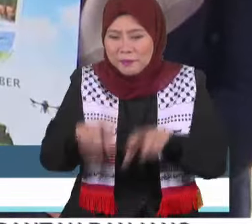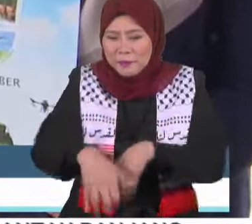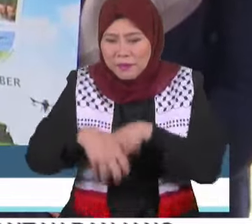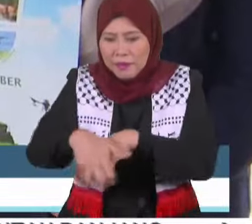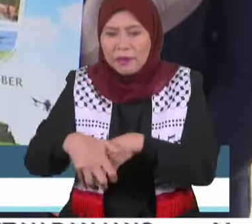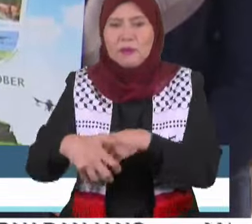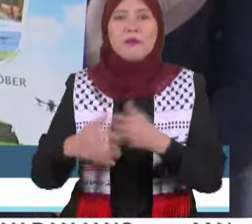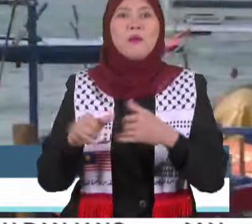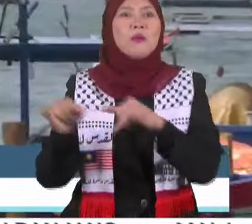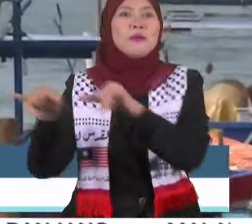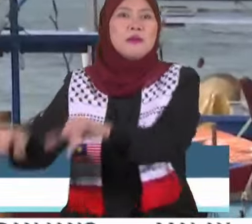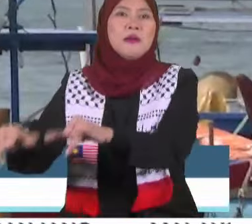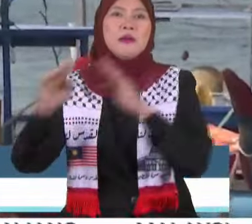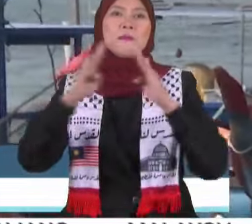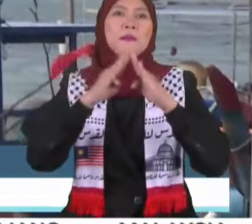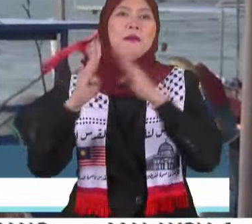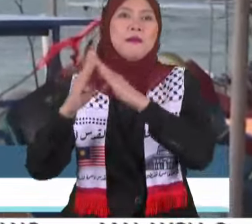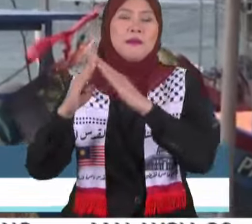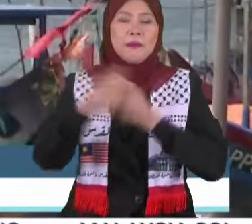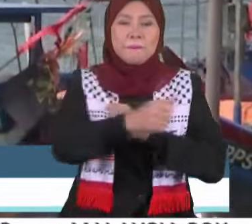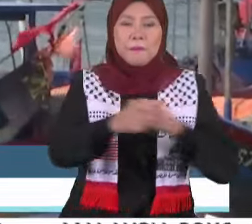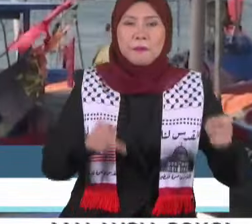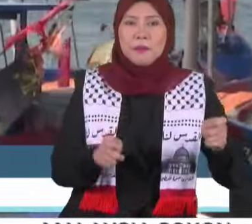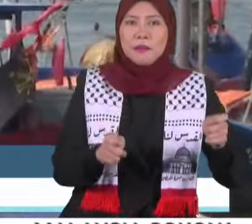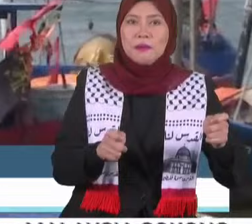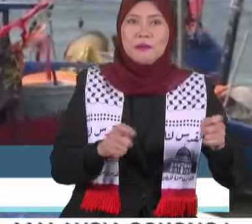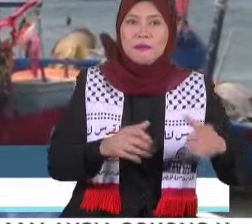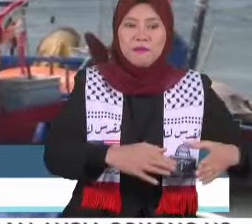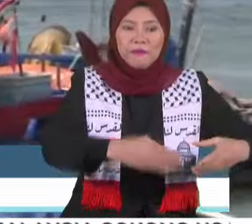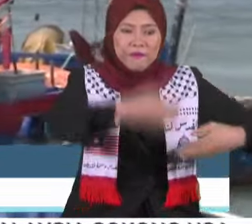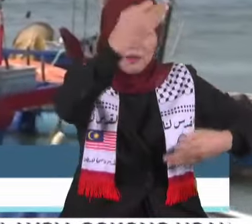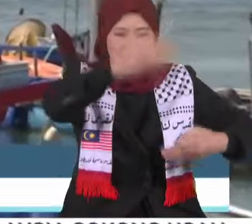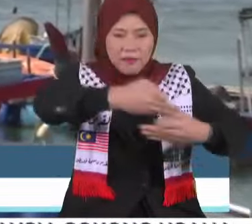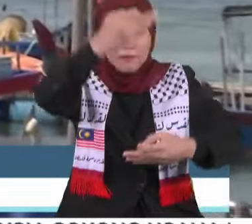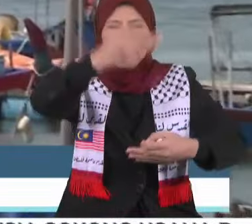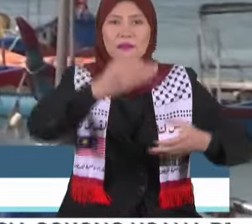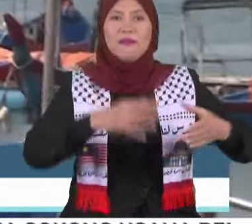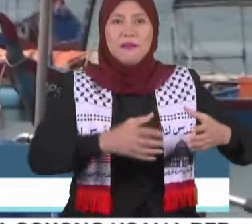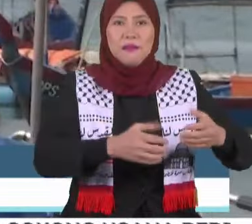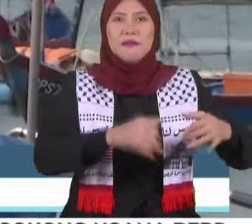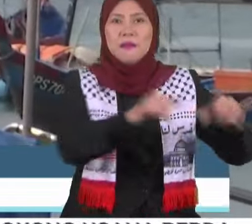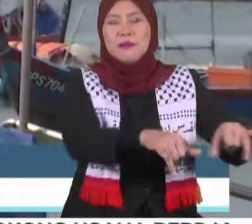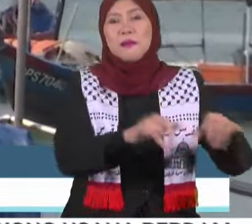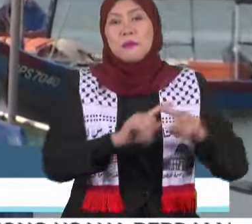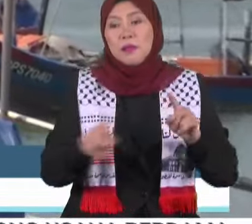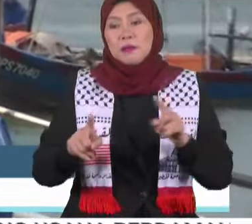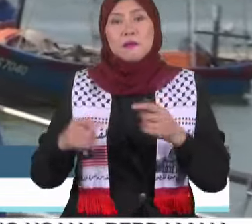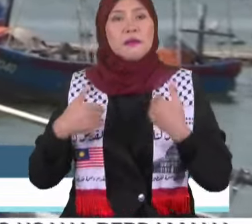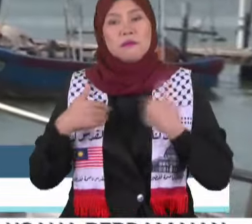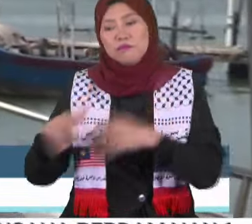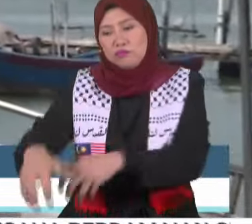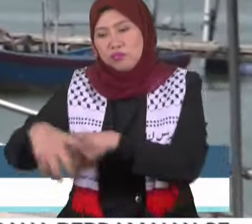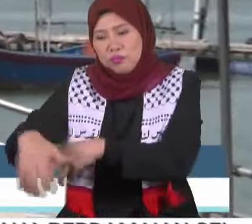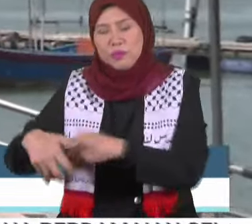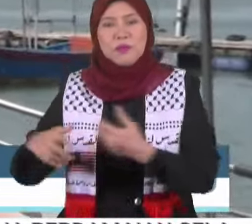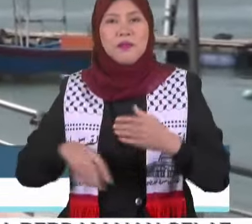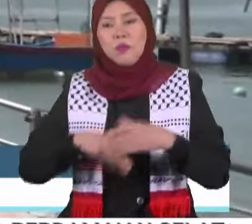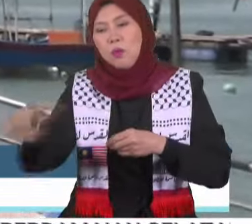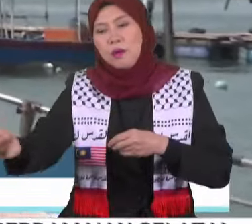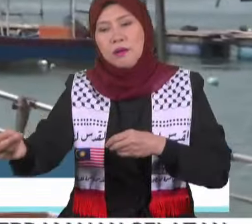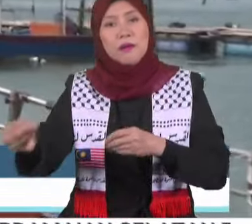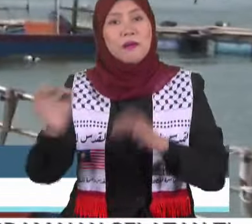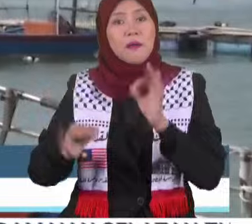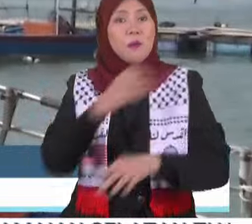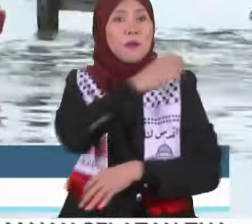itu mereka duduk di bandar, duduk di apartment, tetapi dia punya tempat yang diusahakan berada di lapangan. Jadi bila kita punya